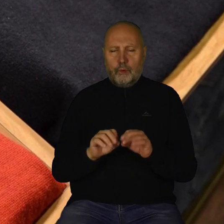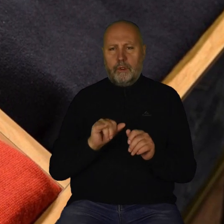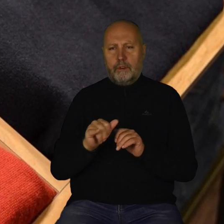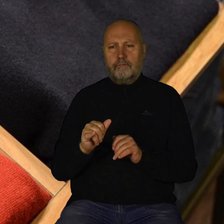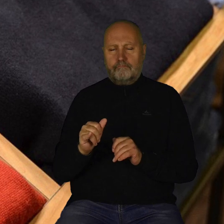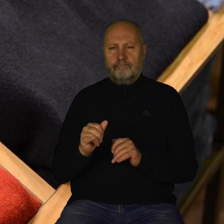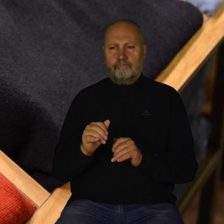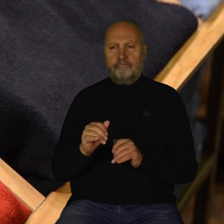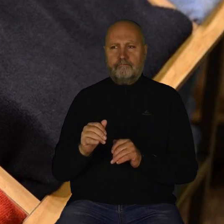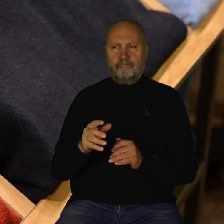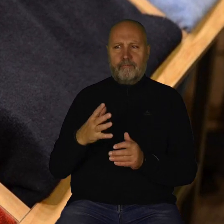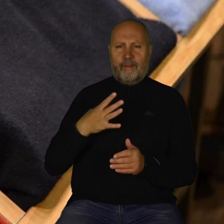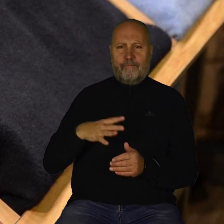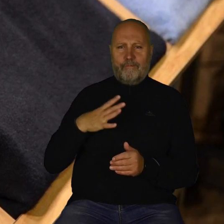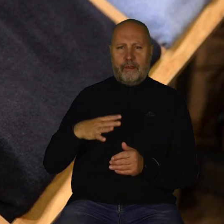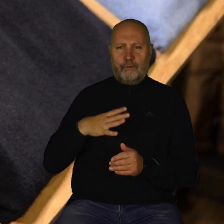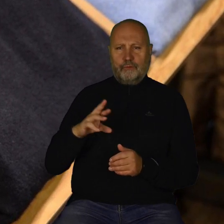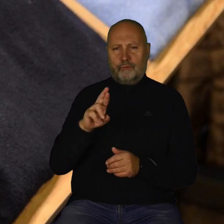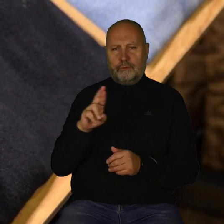sztuki i